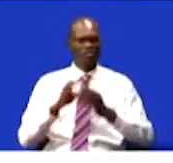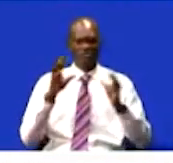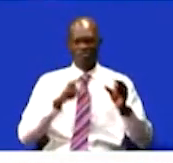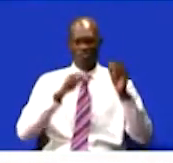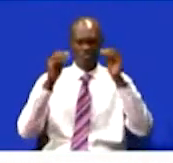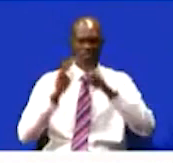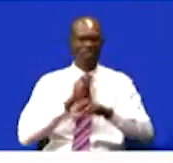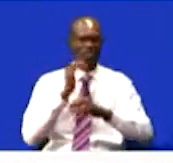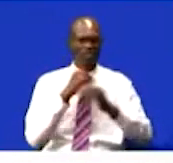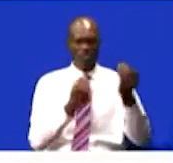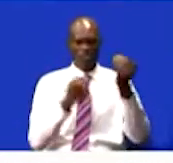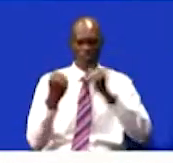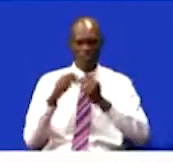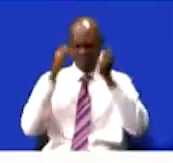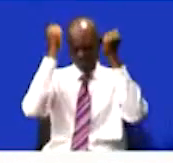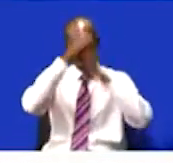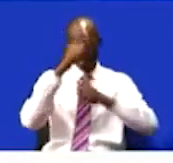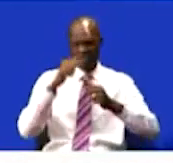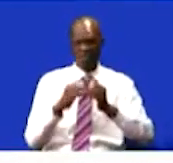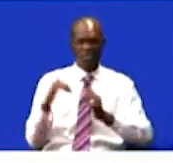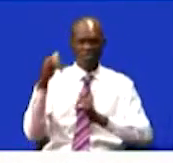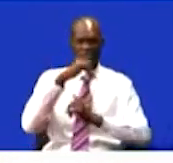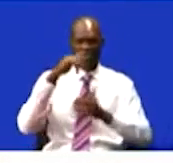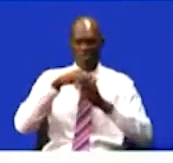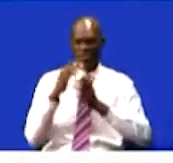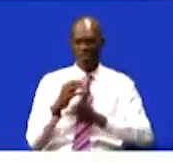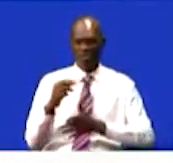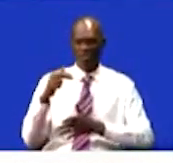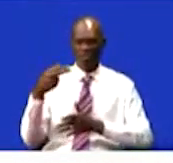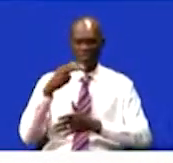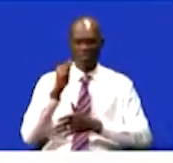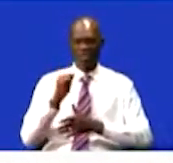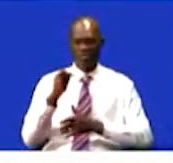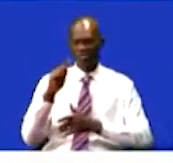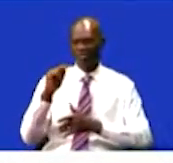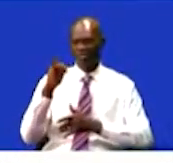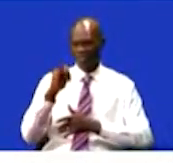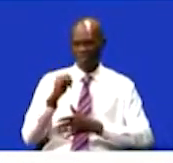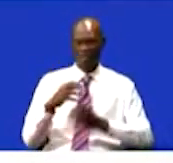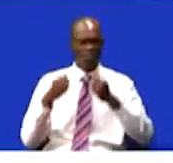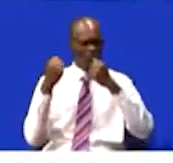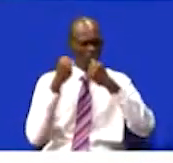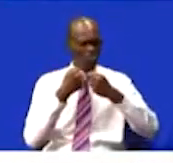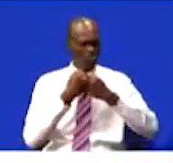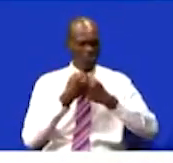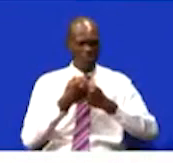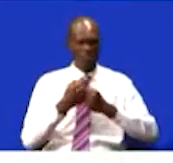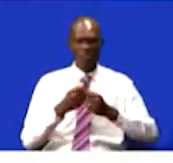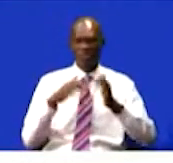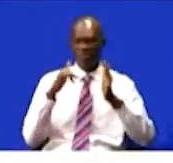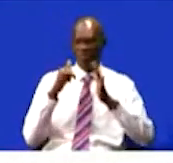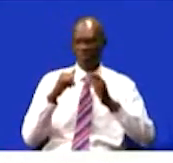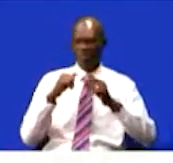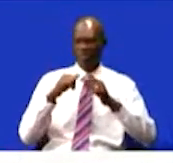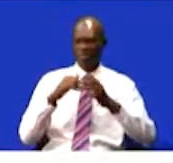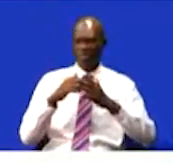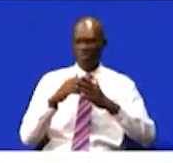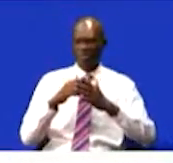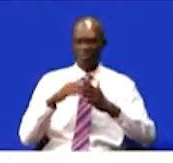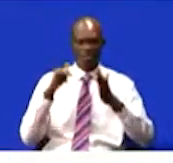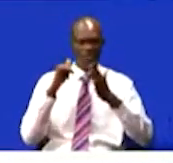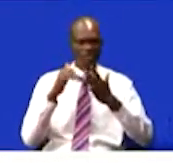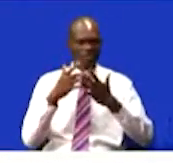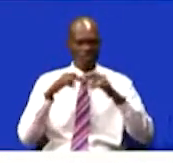jolweny kitero Haiti mondo odhi ogo lweny kuro. Seche ma ma timore, to Kenya